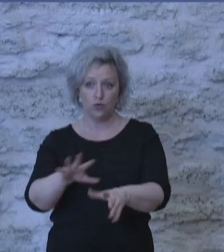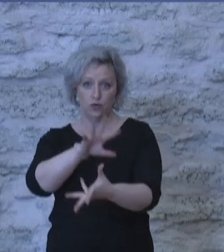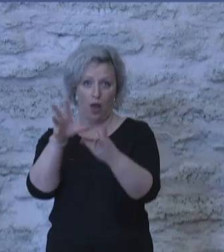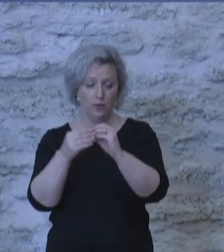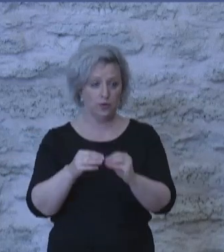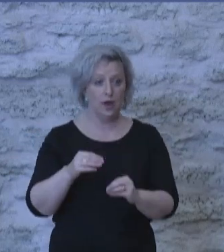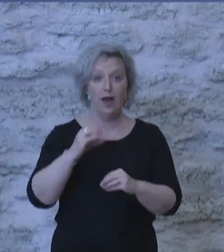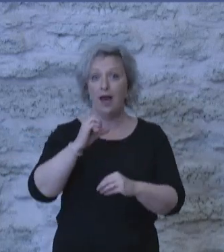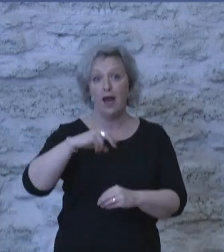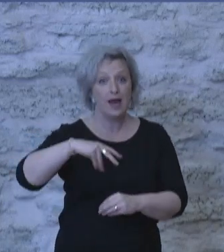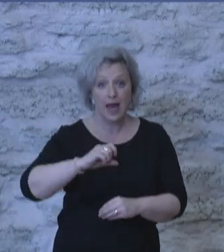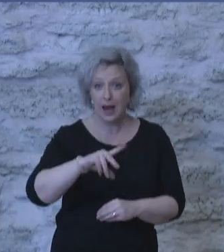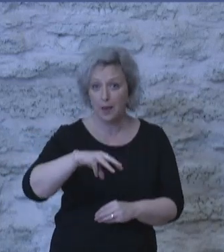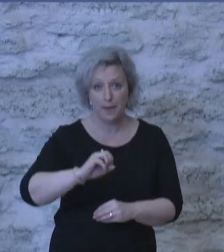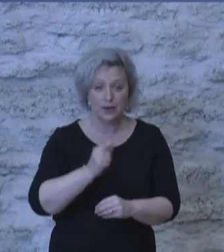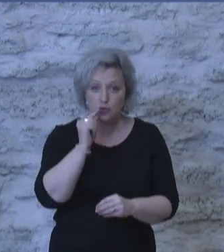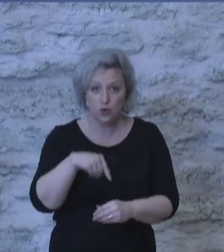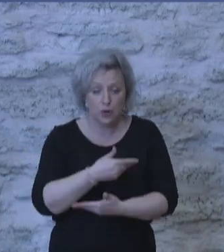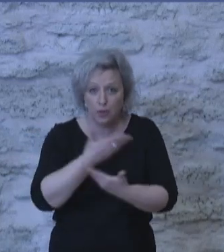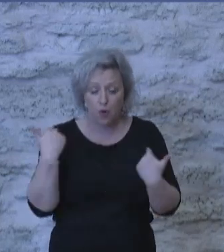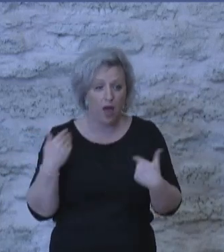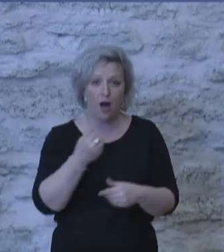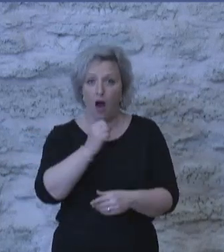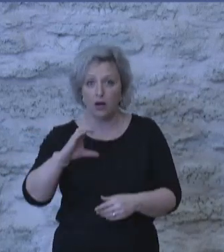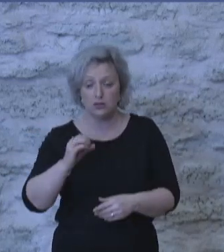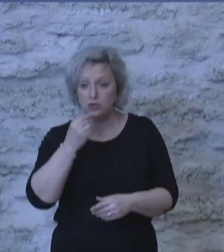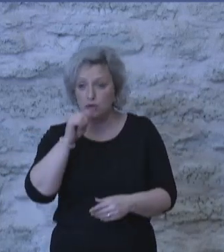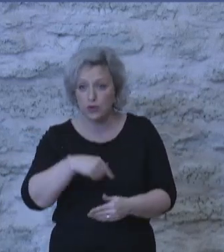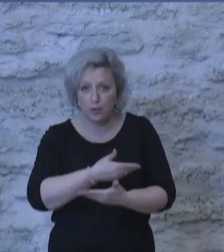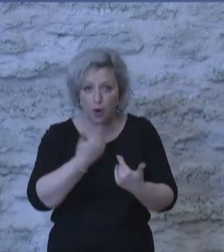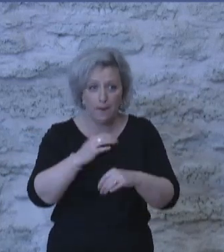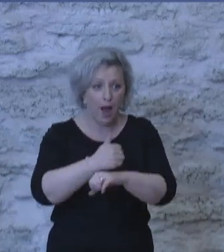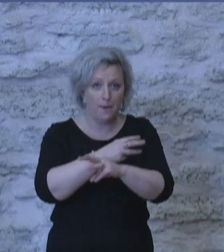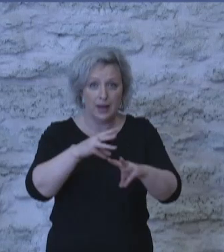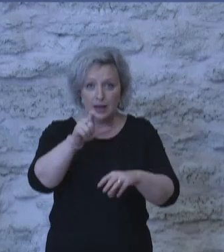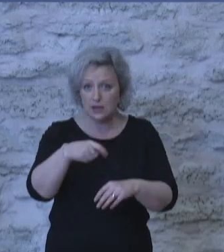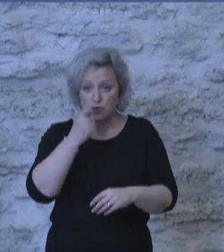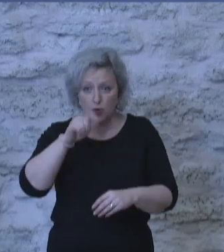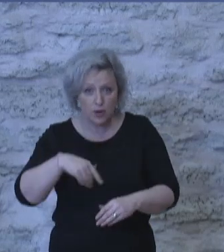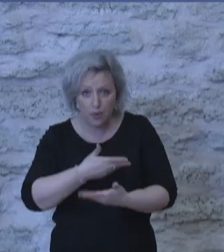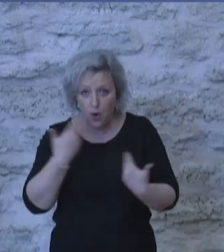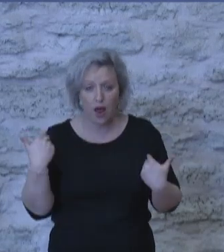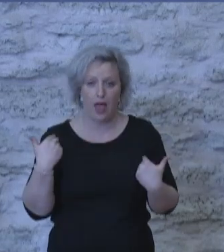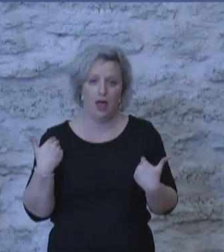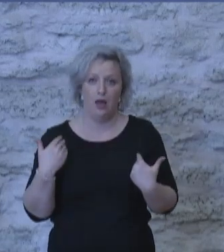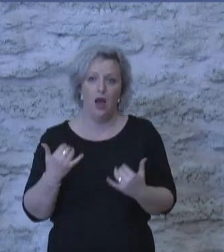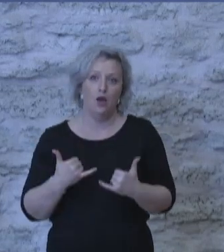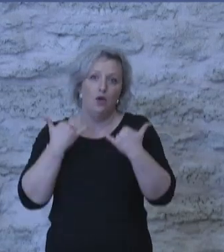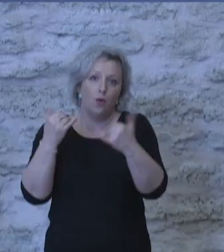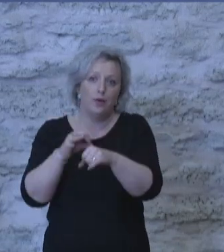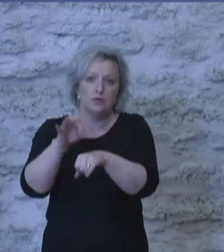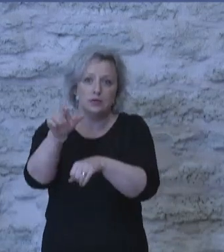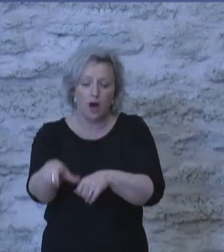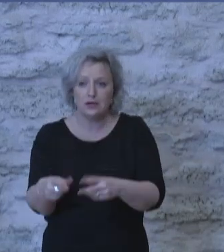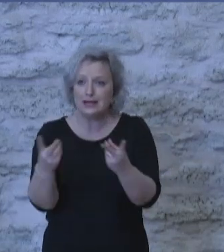Mart Helme, Jüri Ratase või Taavi Aasa valede ja kuridegelike otsuste tulemusena. Kui ruugupeetud rahvasaadike